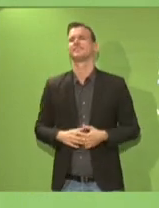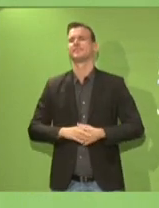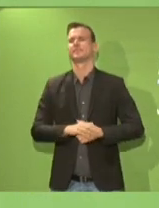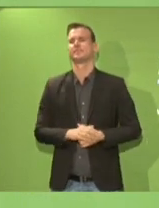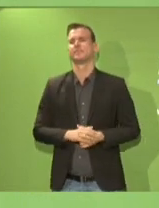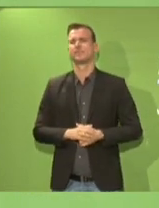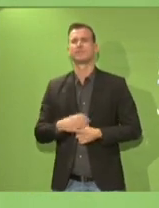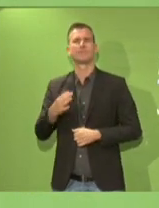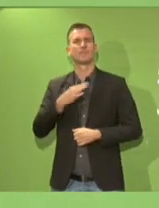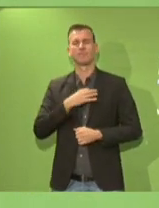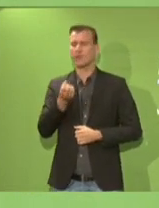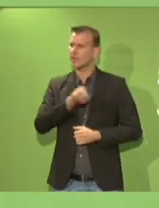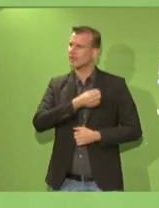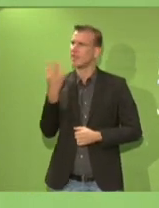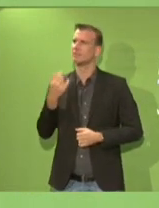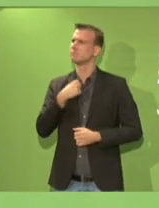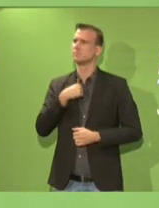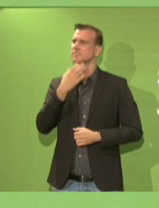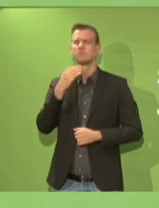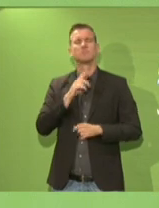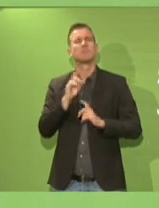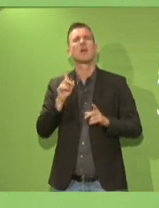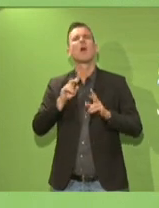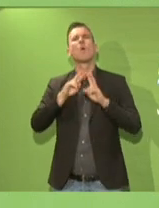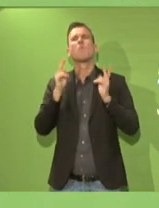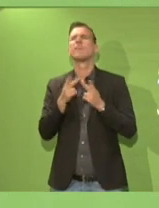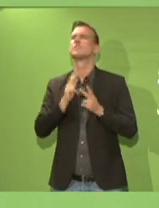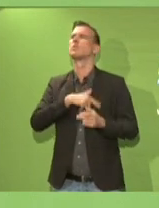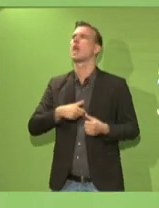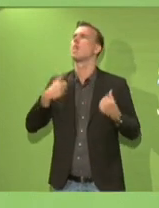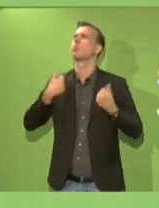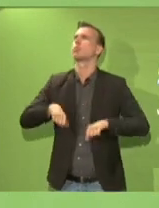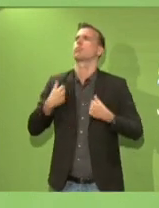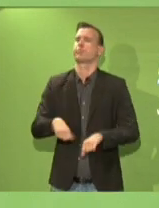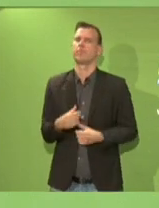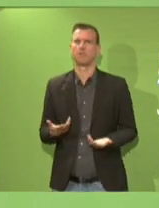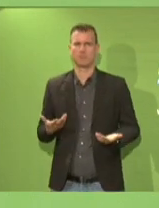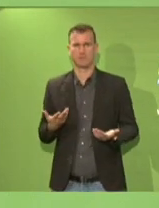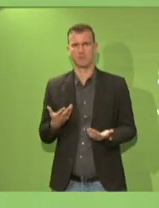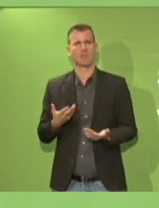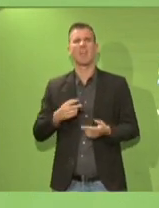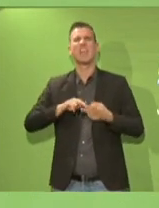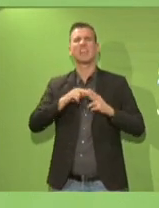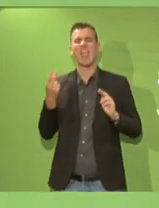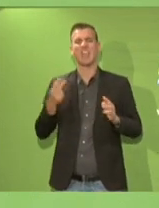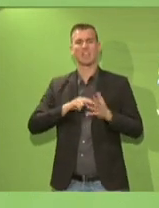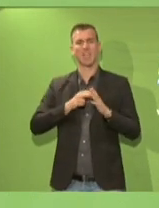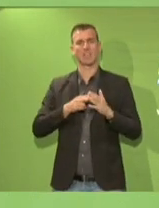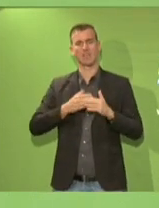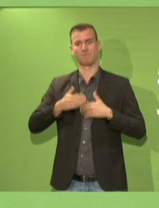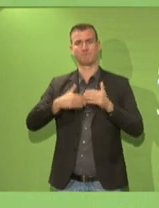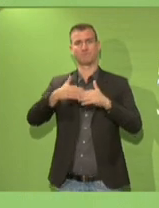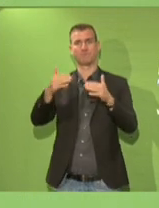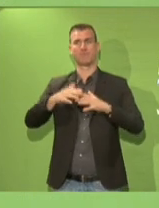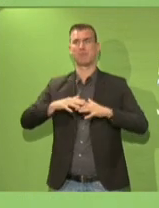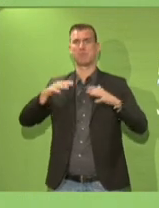Für uns ist klar, wir wollen kein Umwelt- und kein Sozialdumping. Wir wollen kein Einfallstor für die Gentechnik schaffen auf unseren Äckern